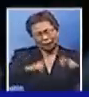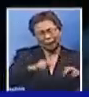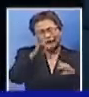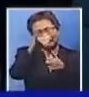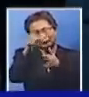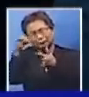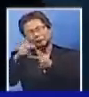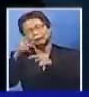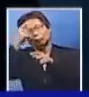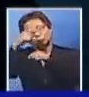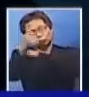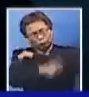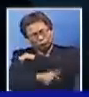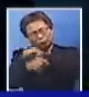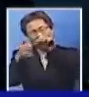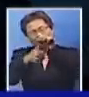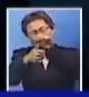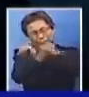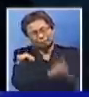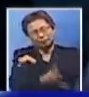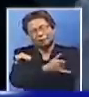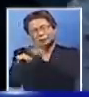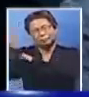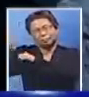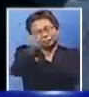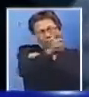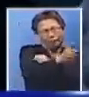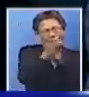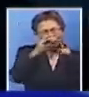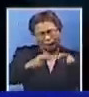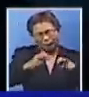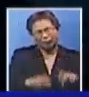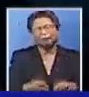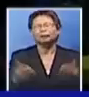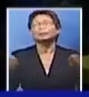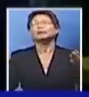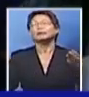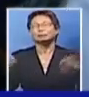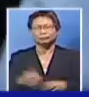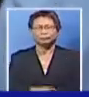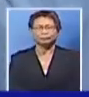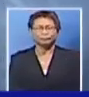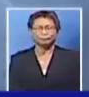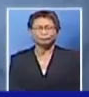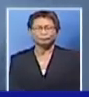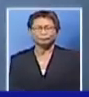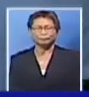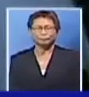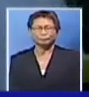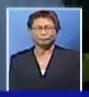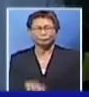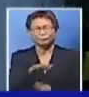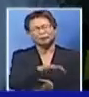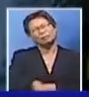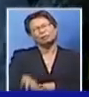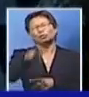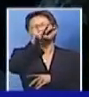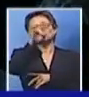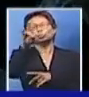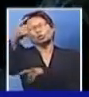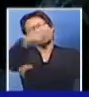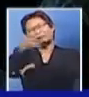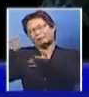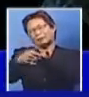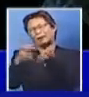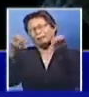setiap negara semua. So, alhamdulillah lah. SEA Games pun lebih kurang 27 hari lagi.